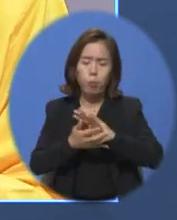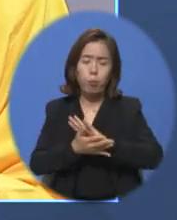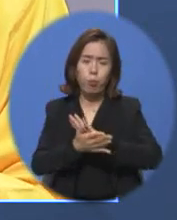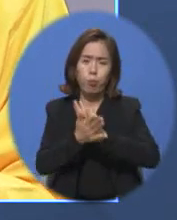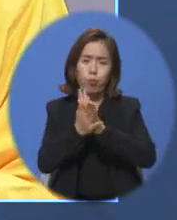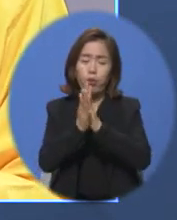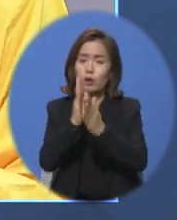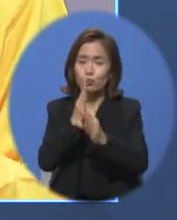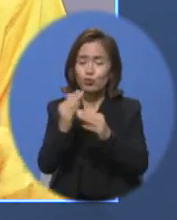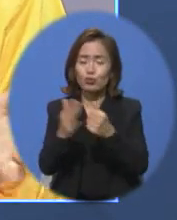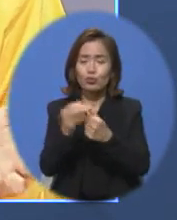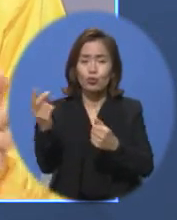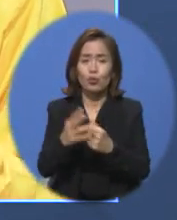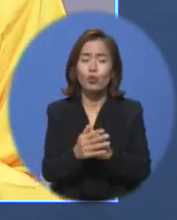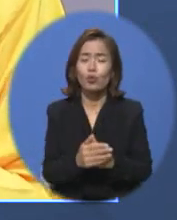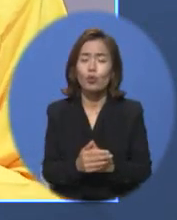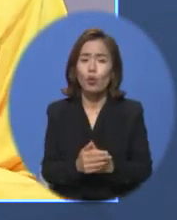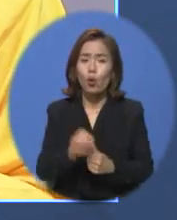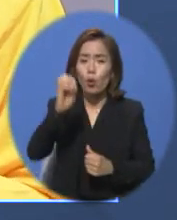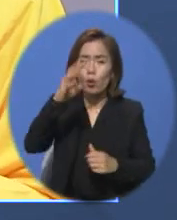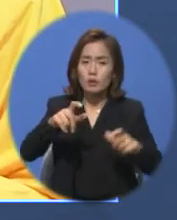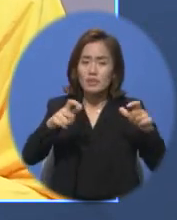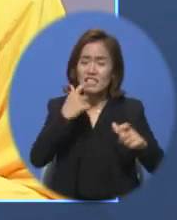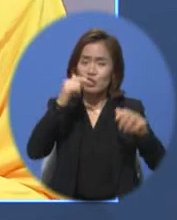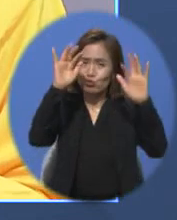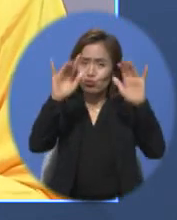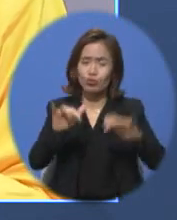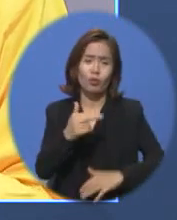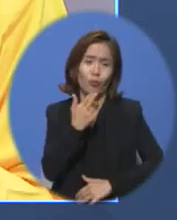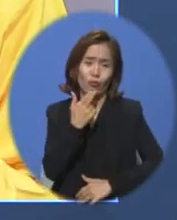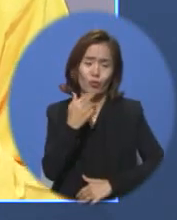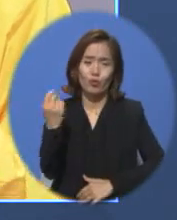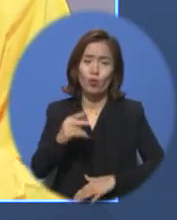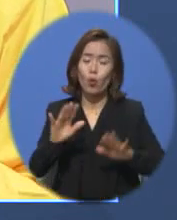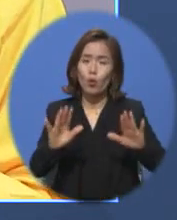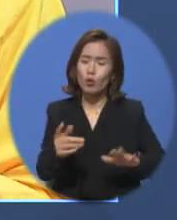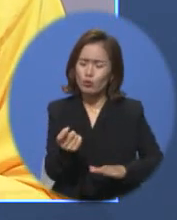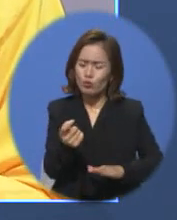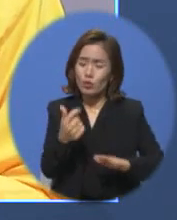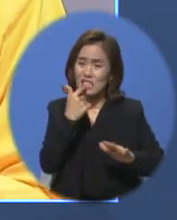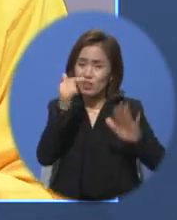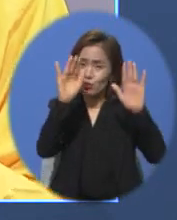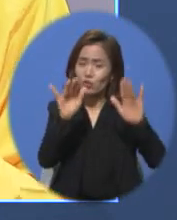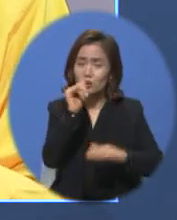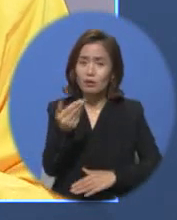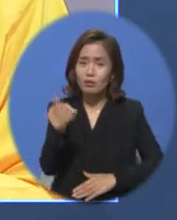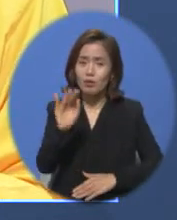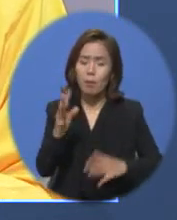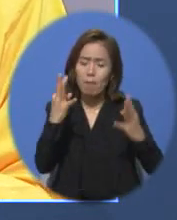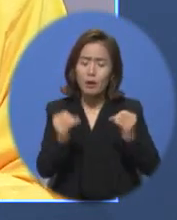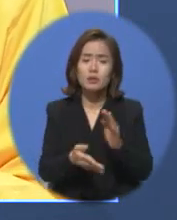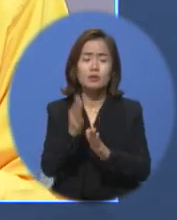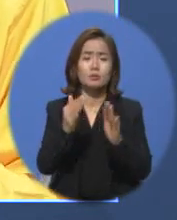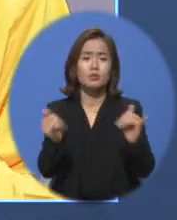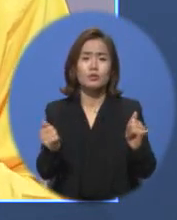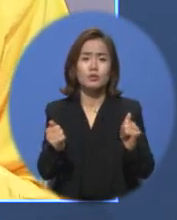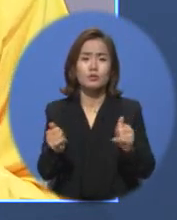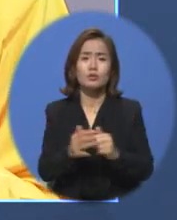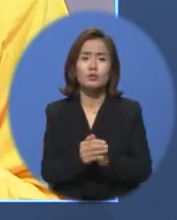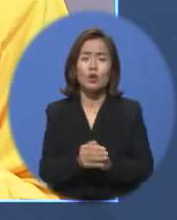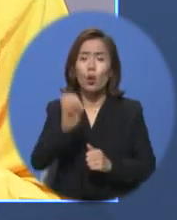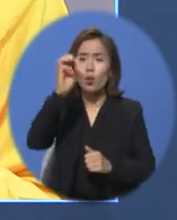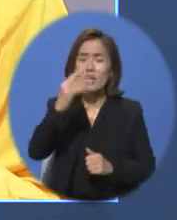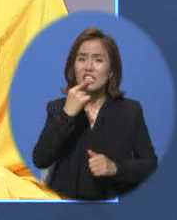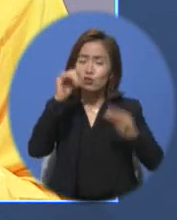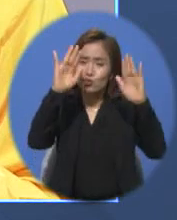수준에이르렀고, 광주에는몇년동안눈이내리지않았습니다 .올해는눈이조금내렸습니다. 많은시민들이"광주는